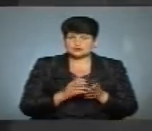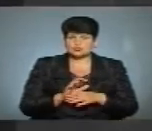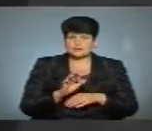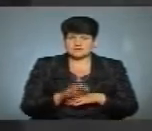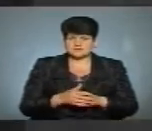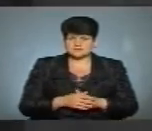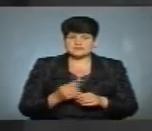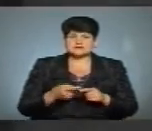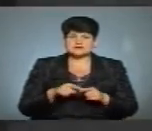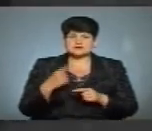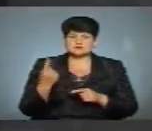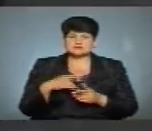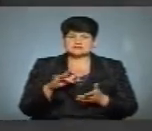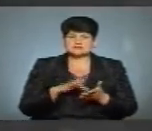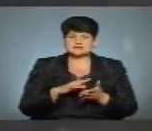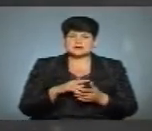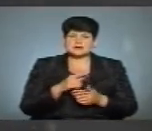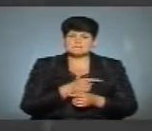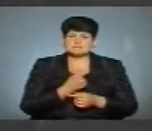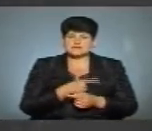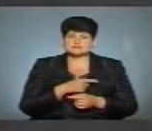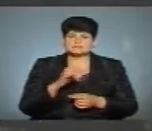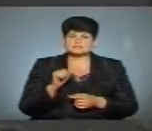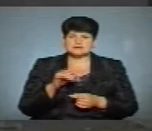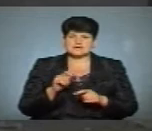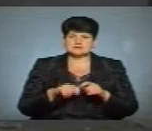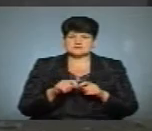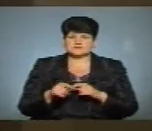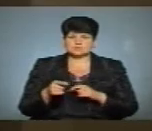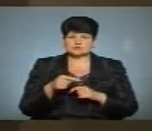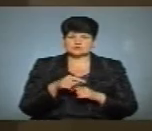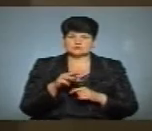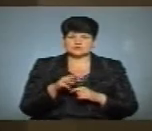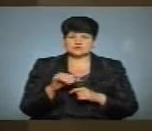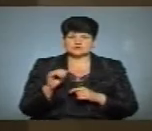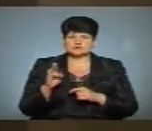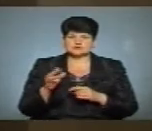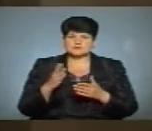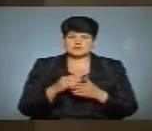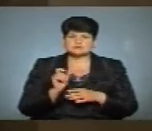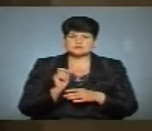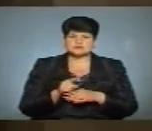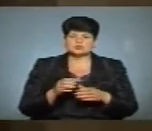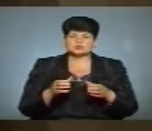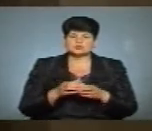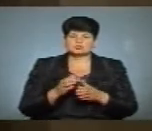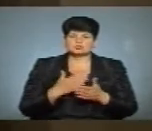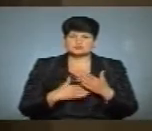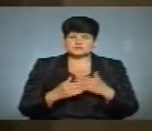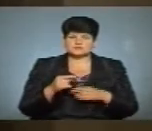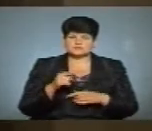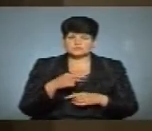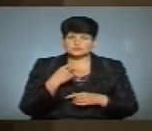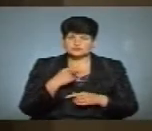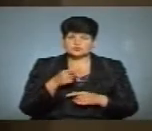направлення. А це обласний центр медико-соціальної експертизи у Тернополі. Тут Миколі Іщишину мають призначити групу інвалідності. За його